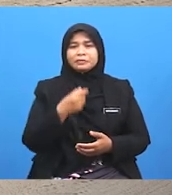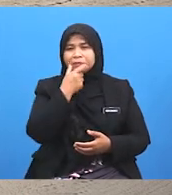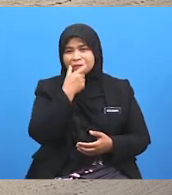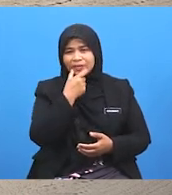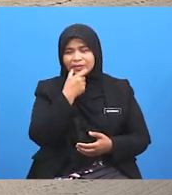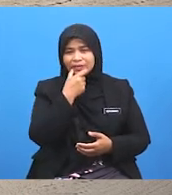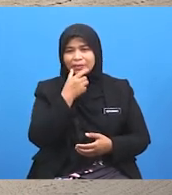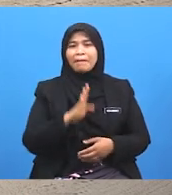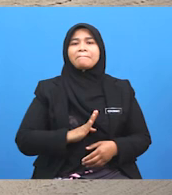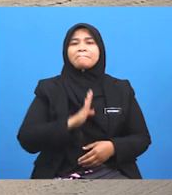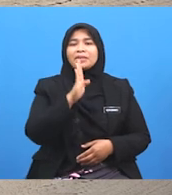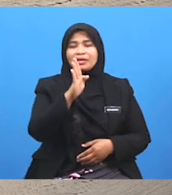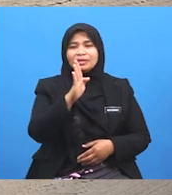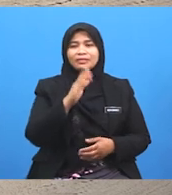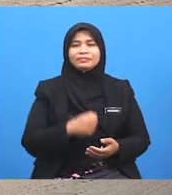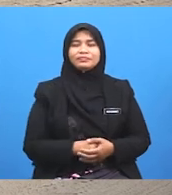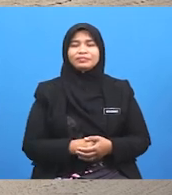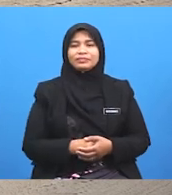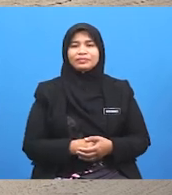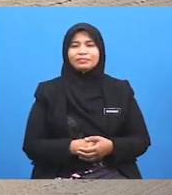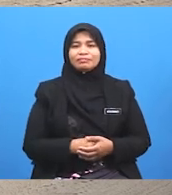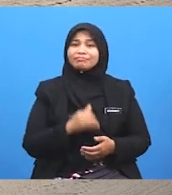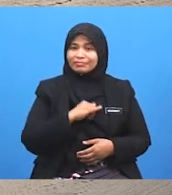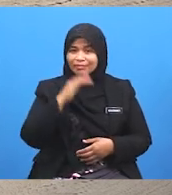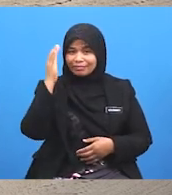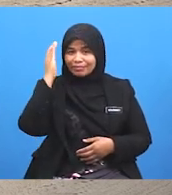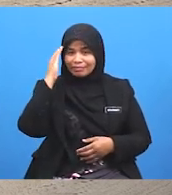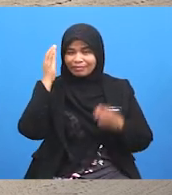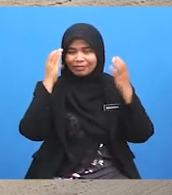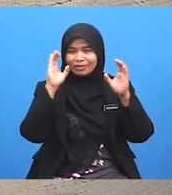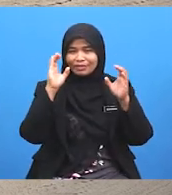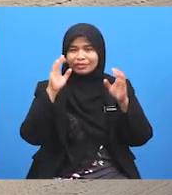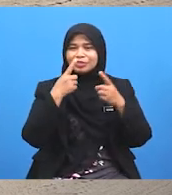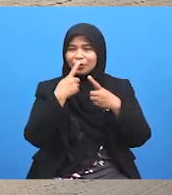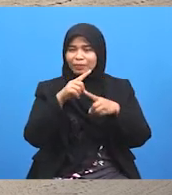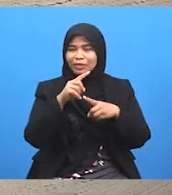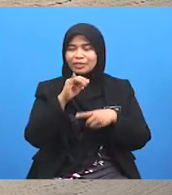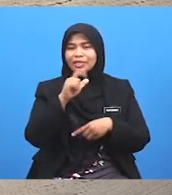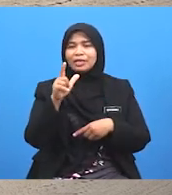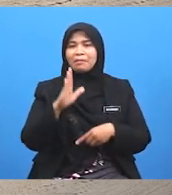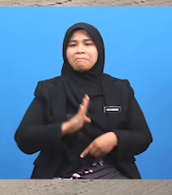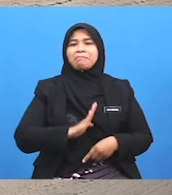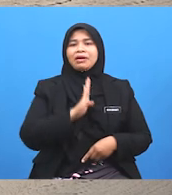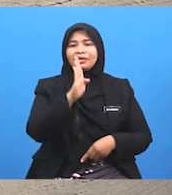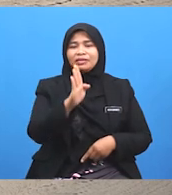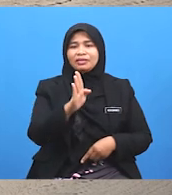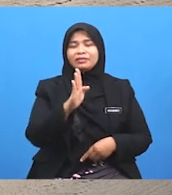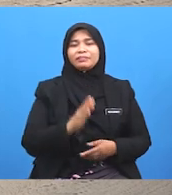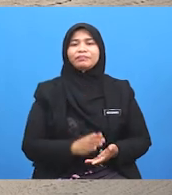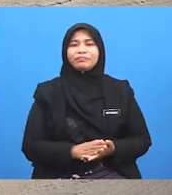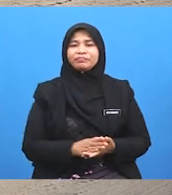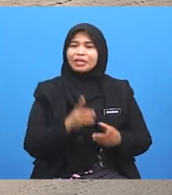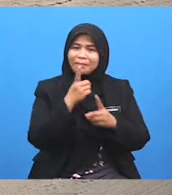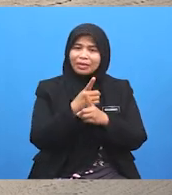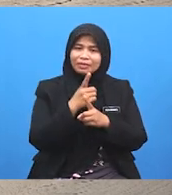Sedih. Bangga. Saya tahu, cikgu. Jawapannya bangga.